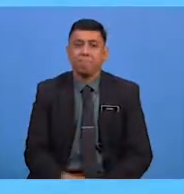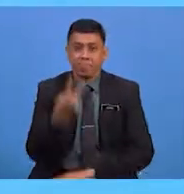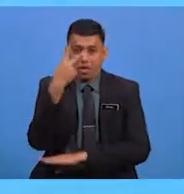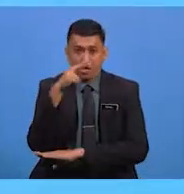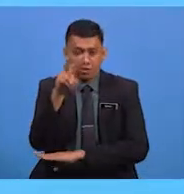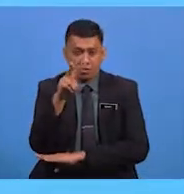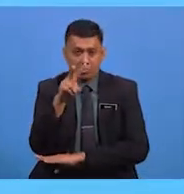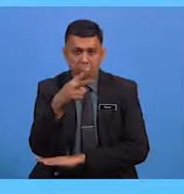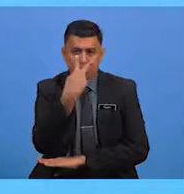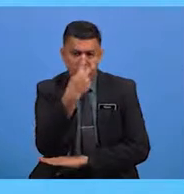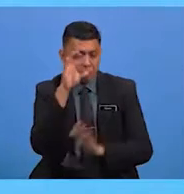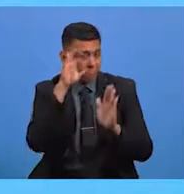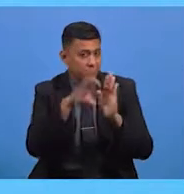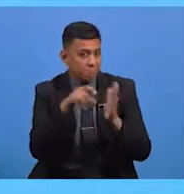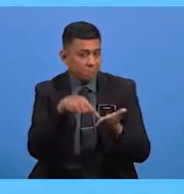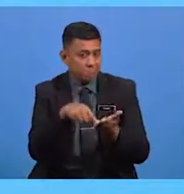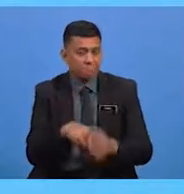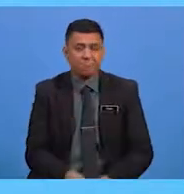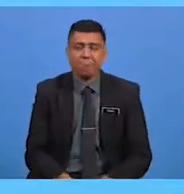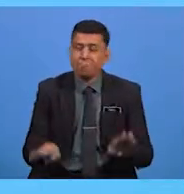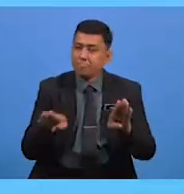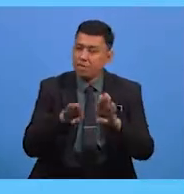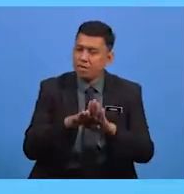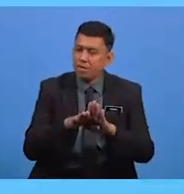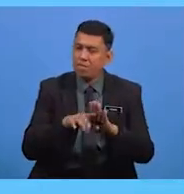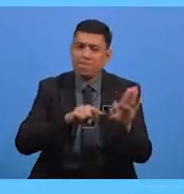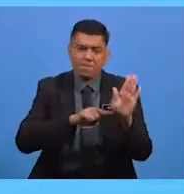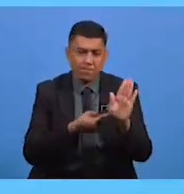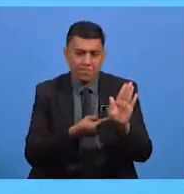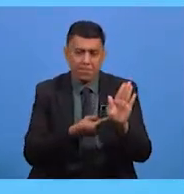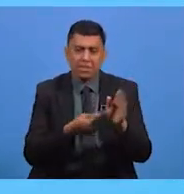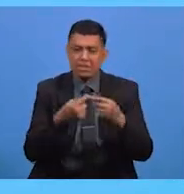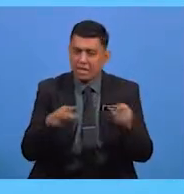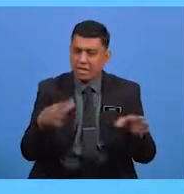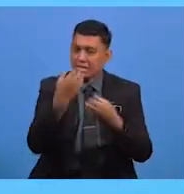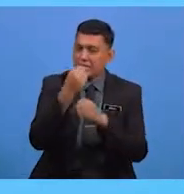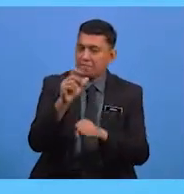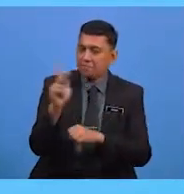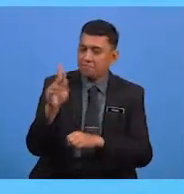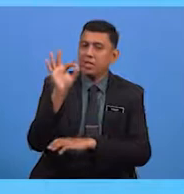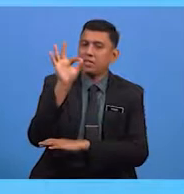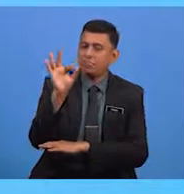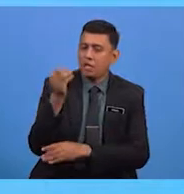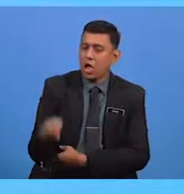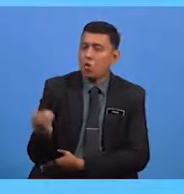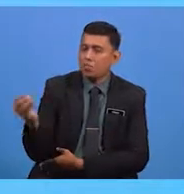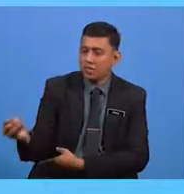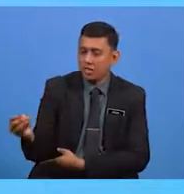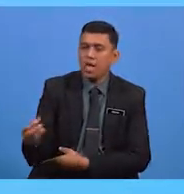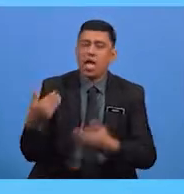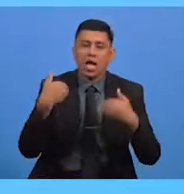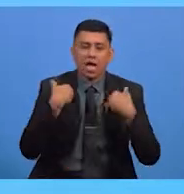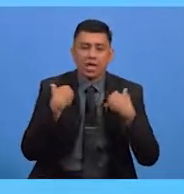Perhatikan animasi ini. Sebagai permulaan, Cikgu telah menyediakan 9 objek yang